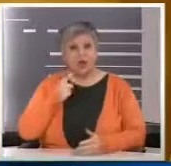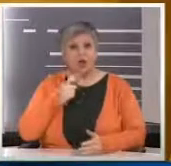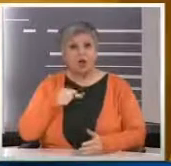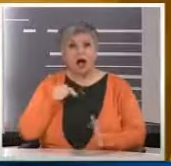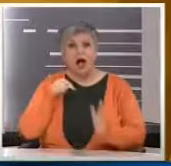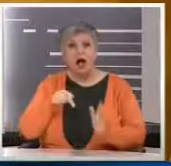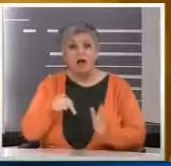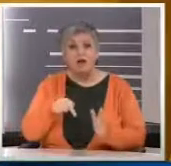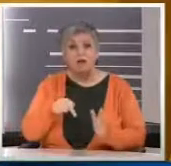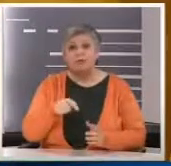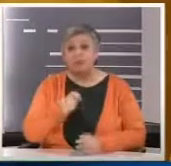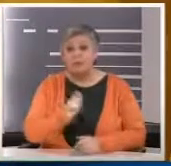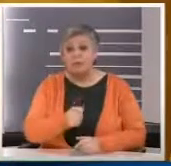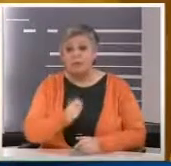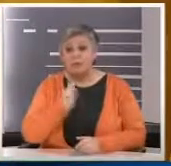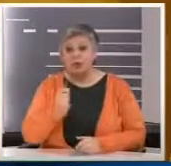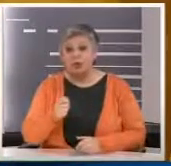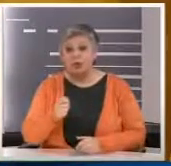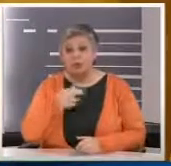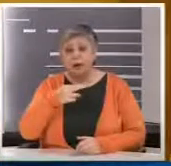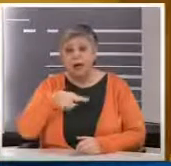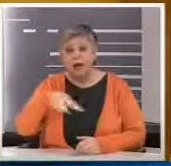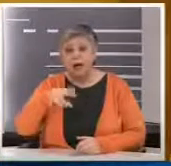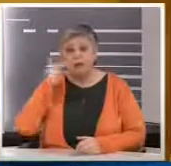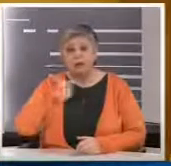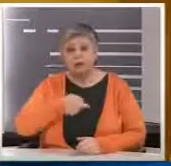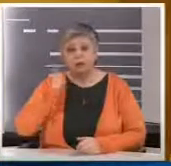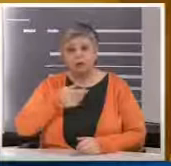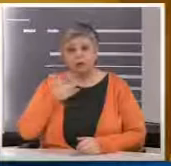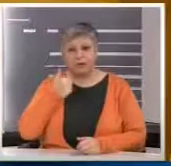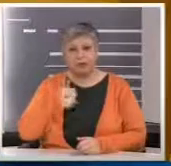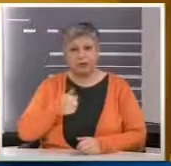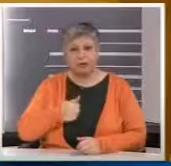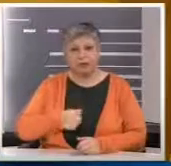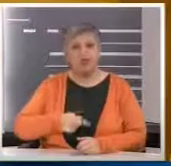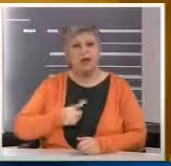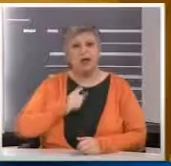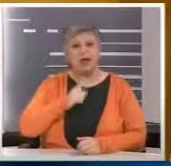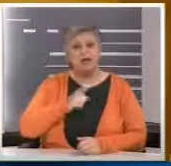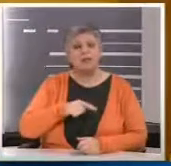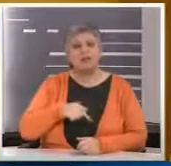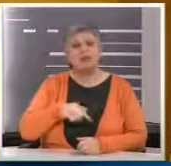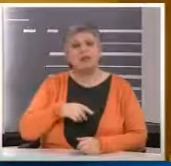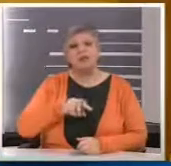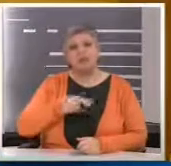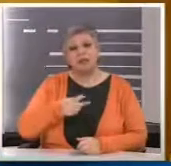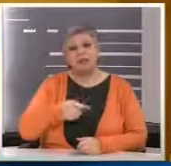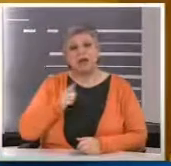προκαλεί αύξηση της δημόσιας δαπάνης που έκλεισε στα 2 δις και 1,945 δις